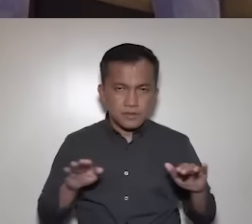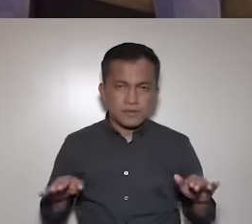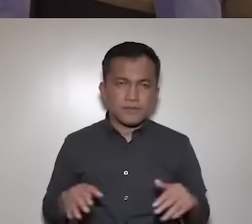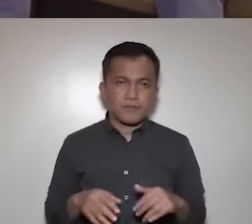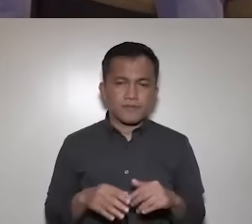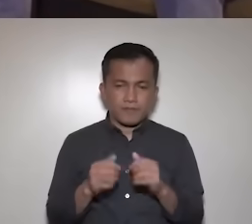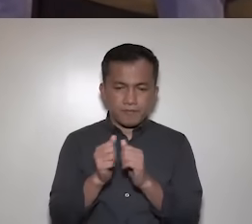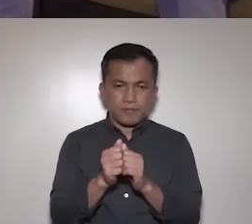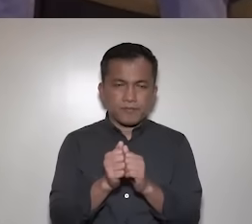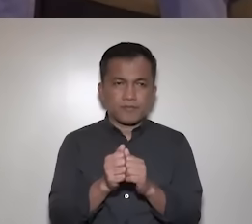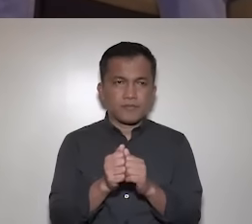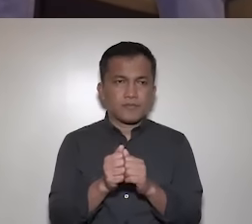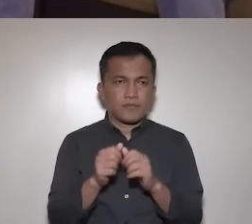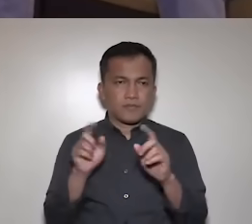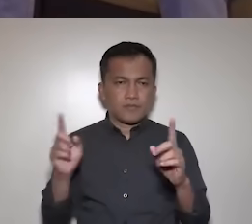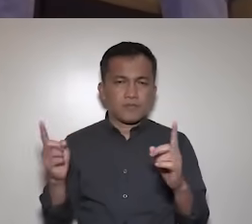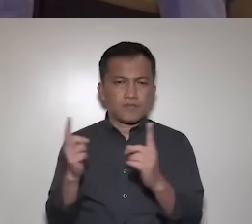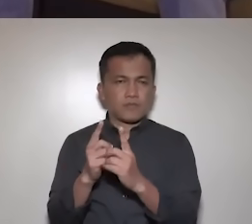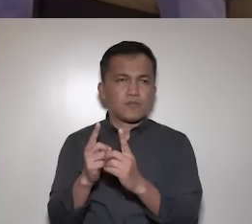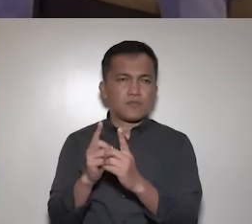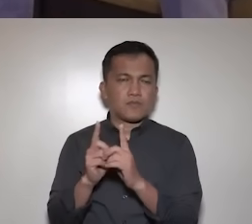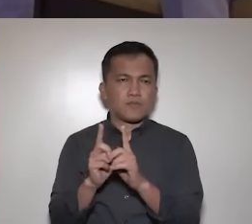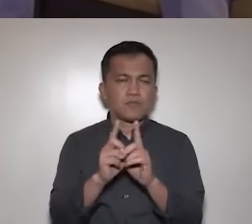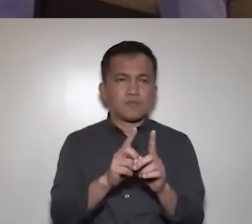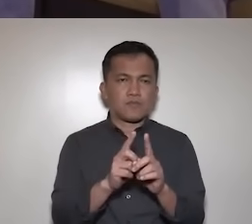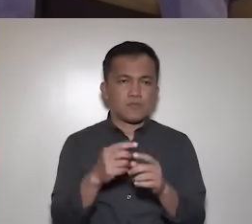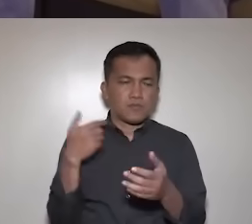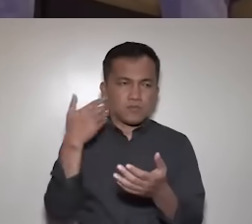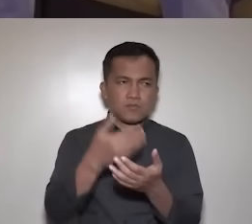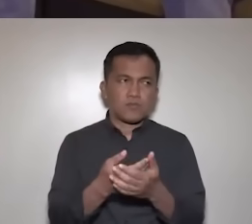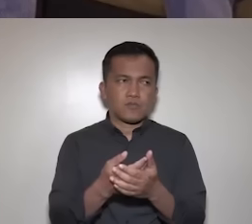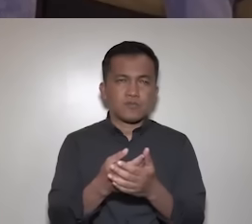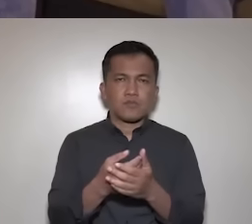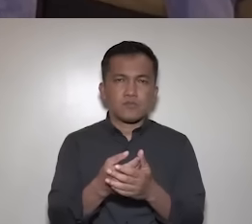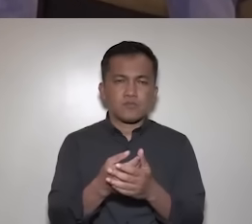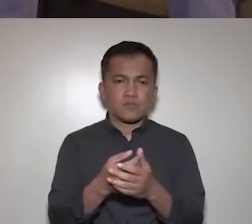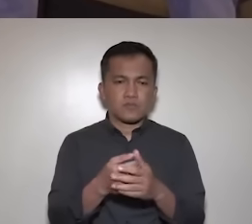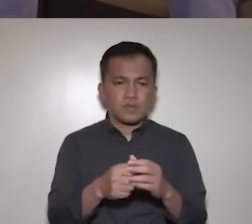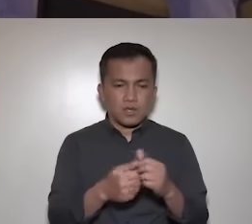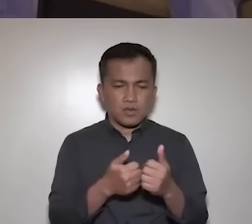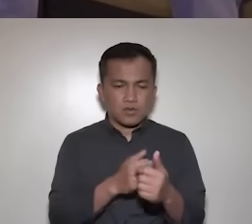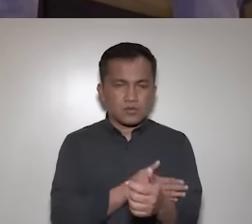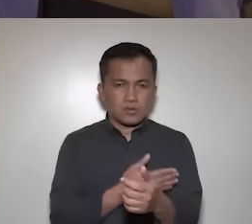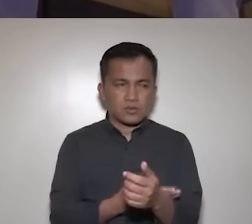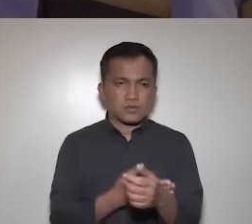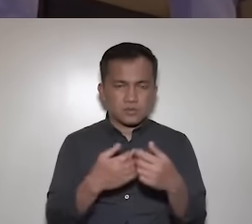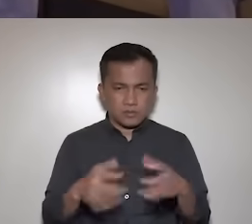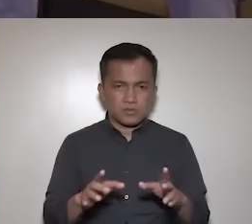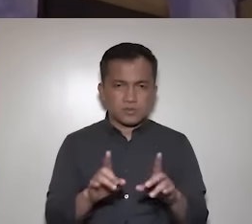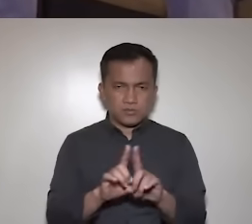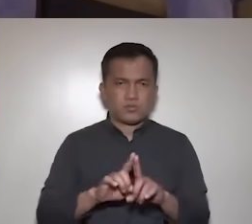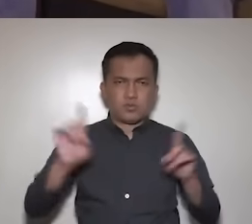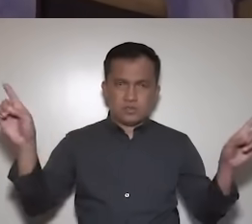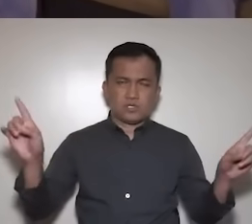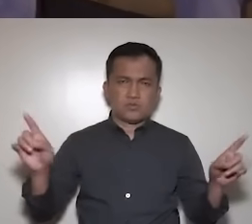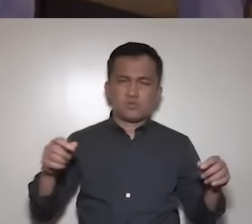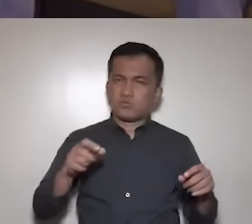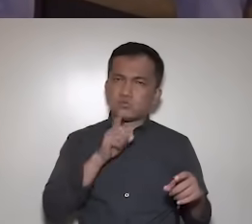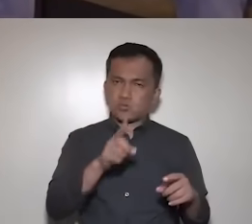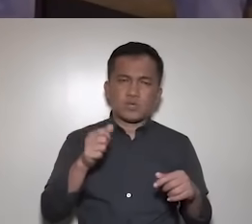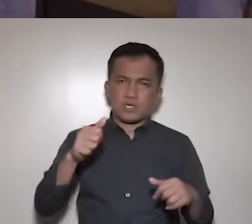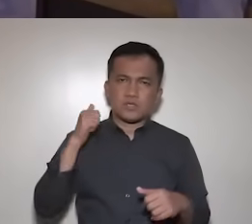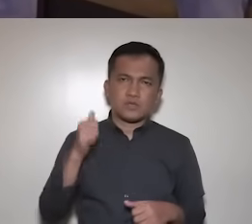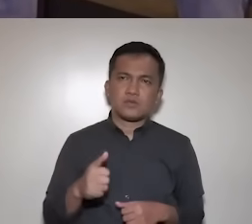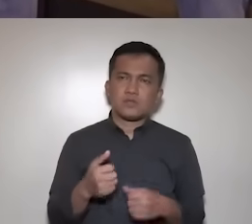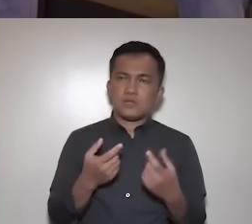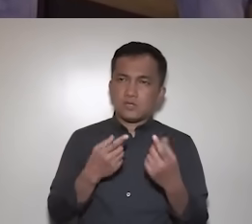bata. Magkasama sila, na dumating ito, magkasama opo sila, kumusta na. Pagkatapos niya, pwede na sila kung ayaw na talaga. Sir,